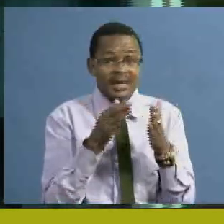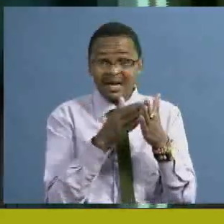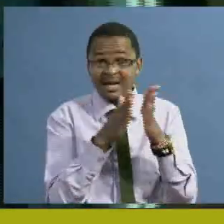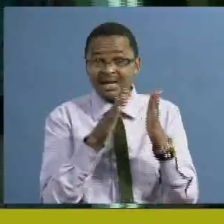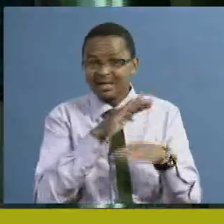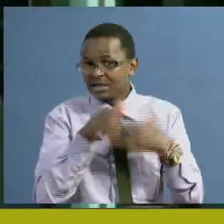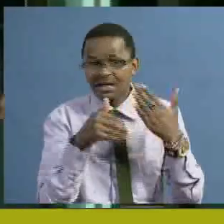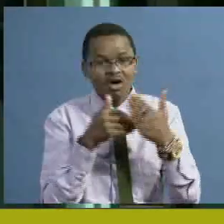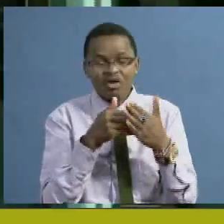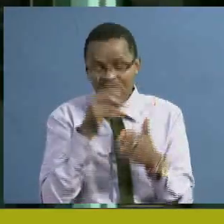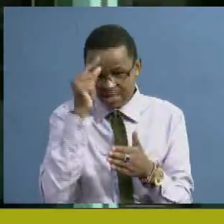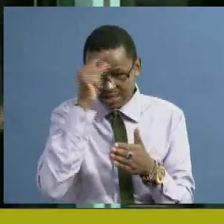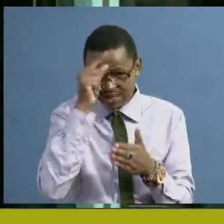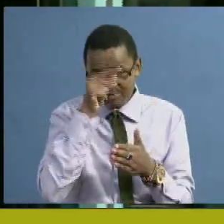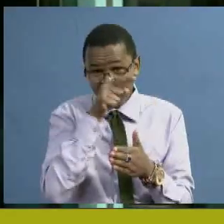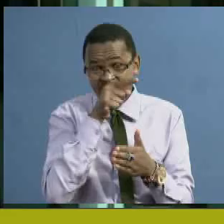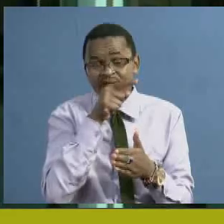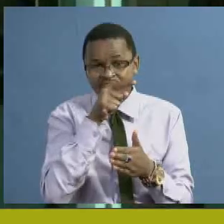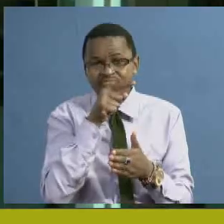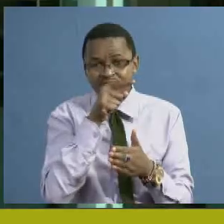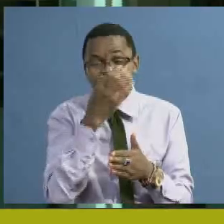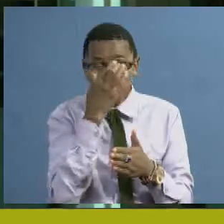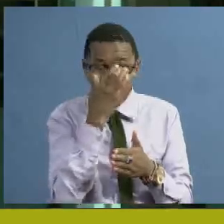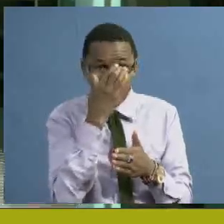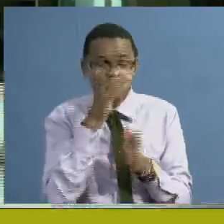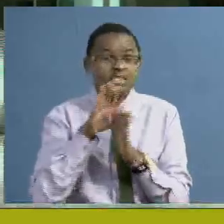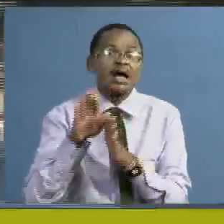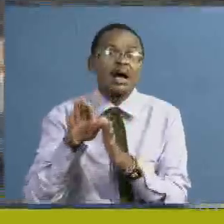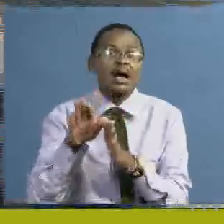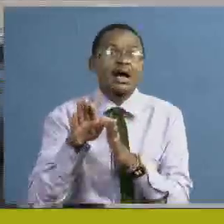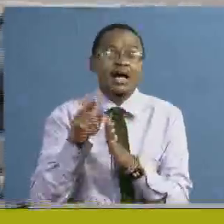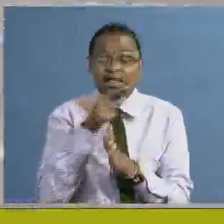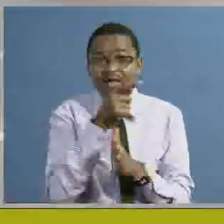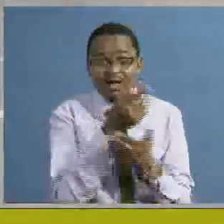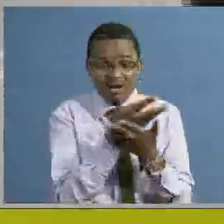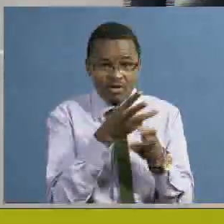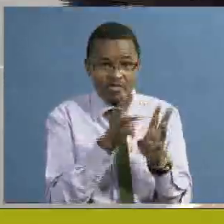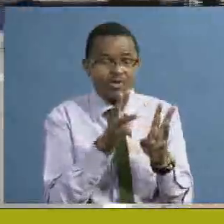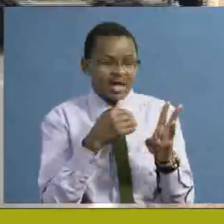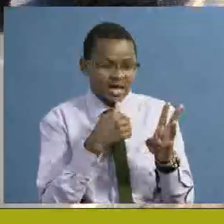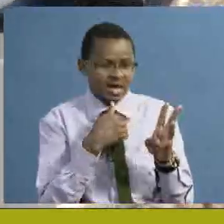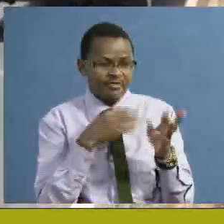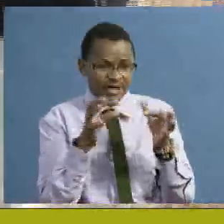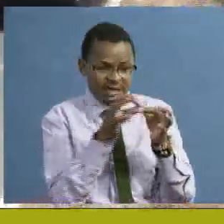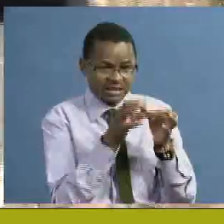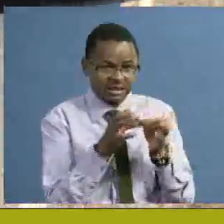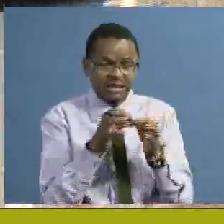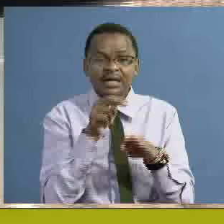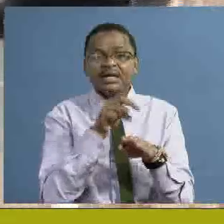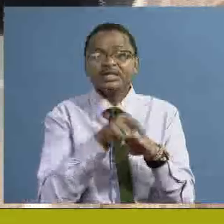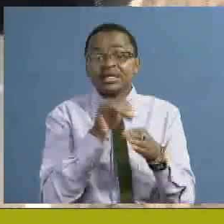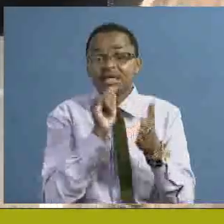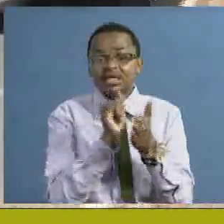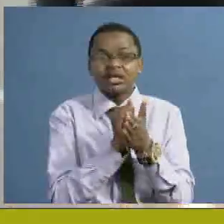viongozi wote serikalini, haswa upande wa naibu wa rais William Ruto. Hatua hiyo iliyokuwa na ari ya kuunganisha taifa